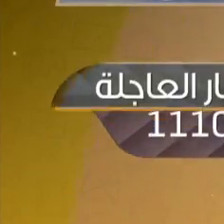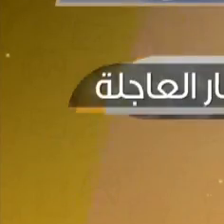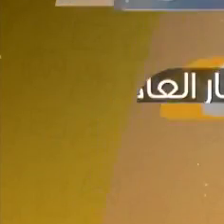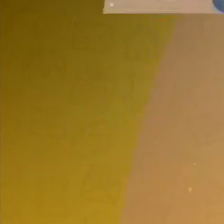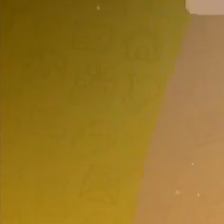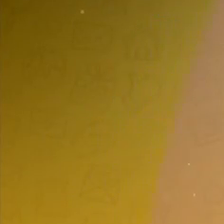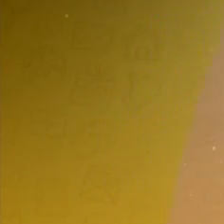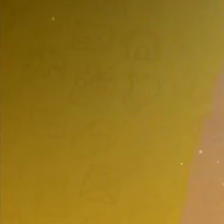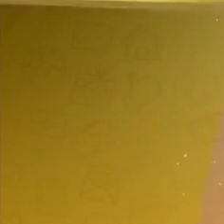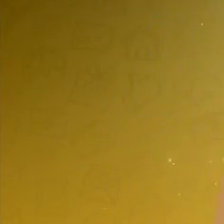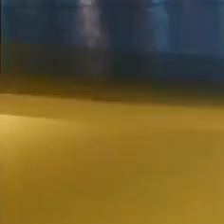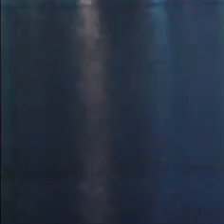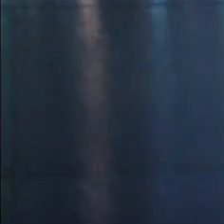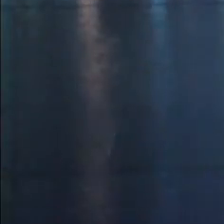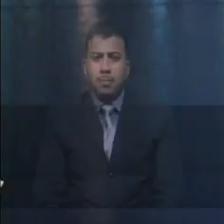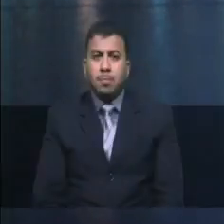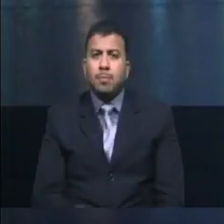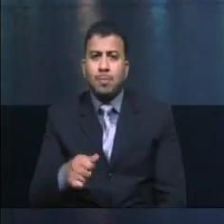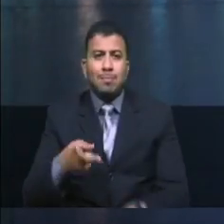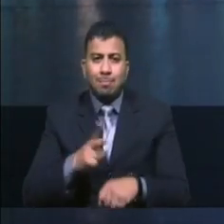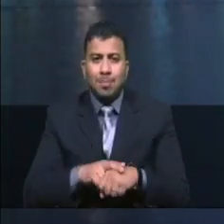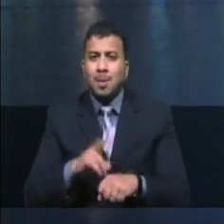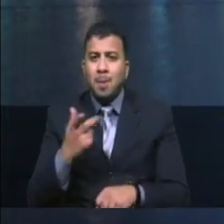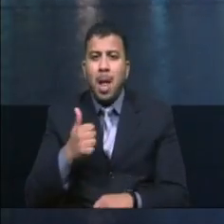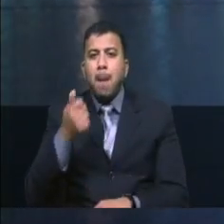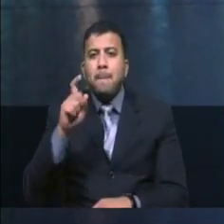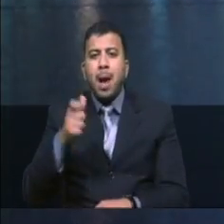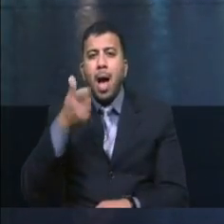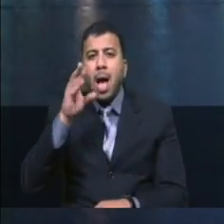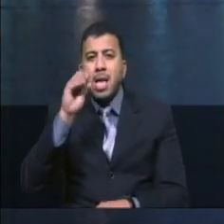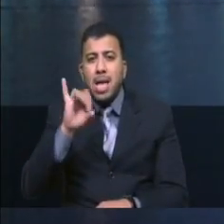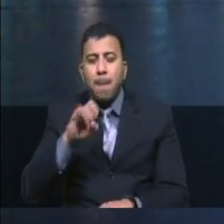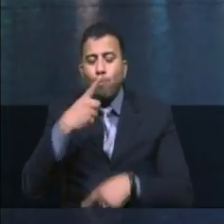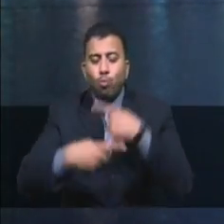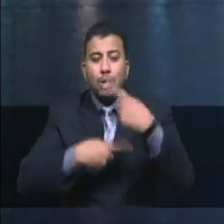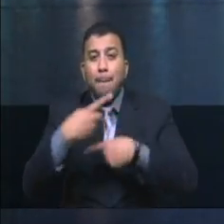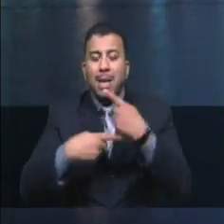والآن عودة للزميل إبراهيم لنتابع بقية أخبارنا.